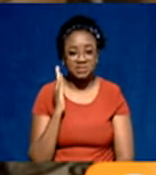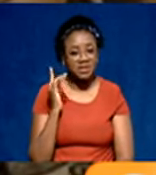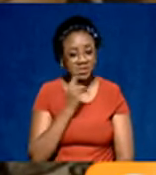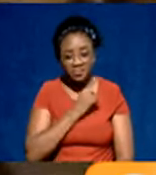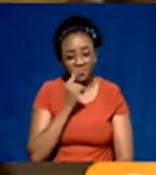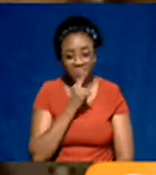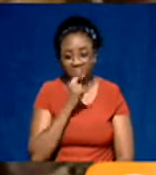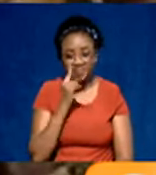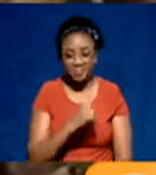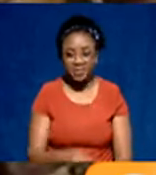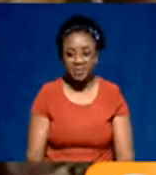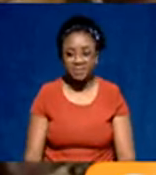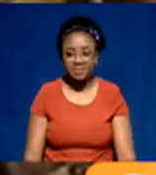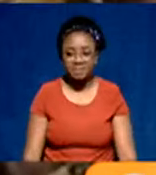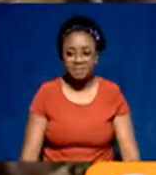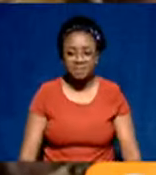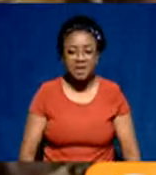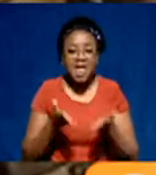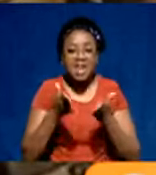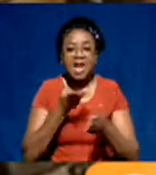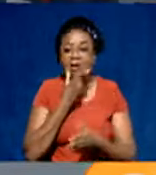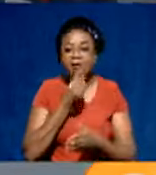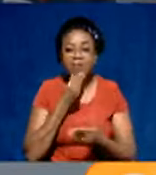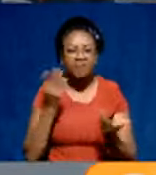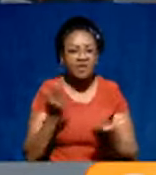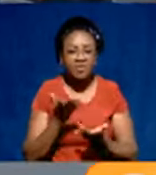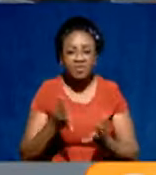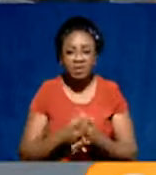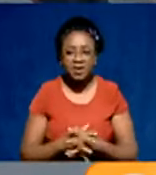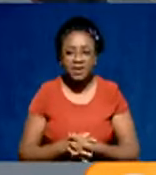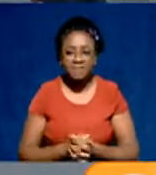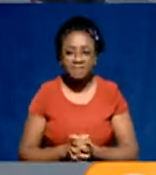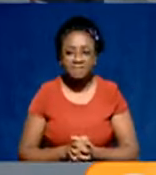zaidi. Baba ako wapi sasa?